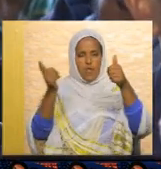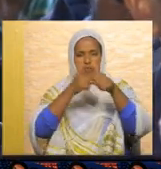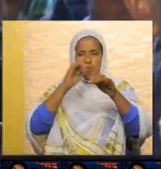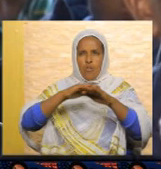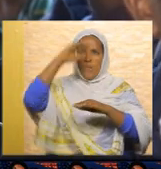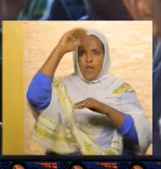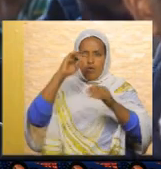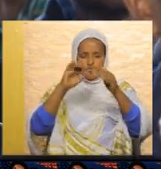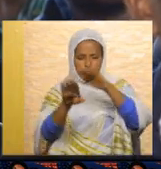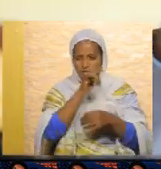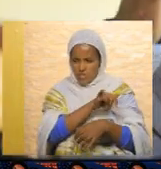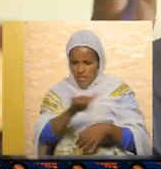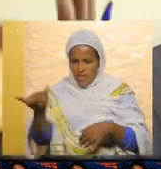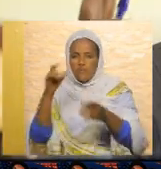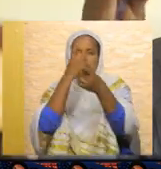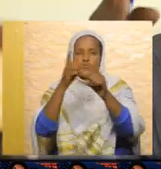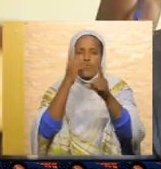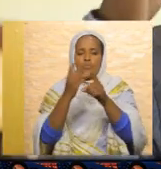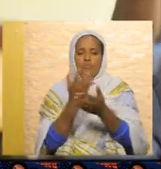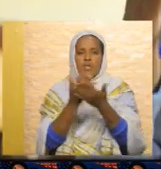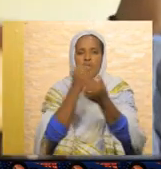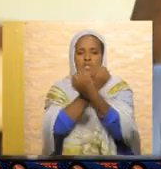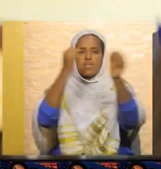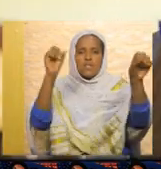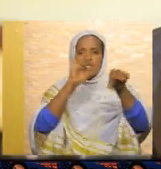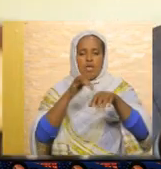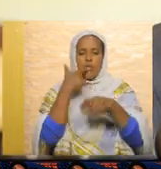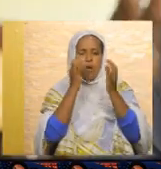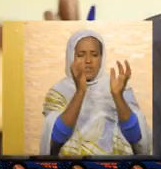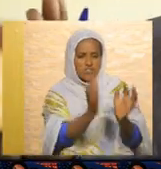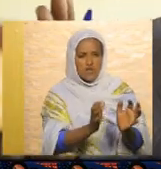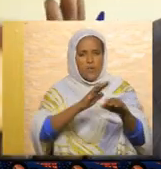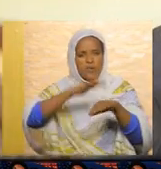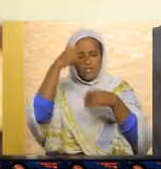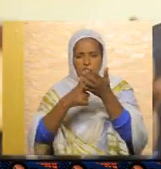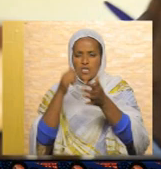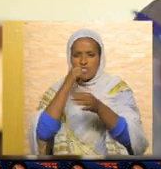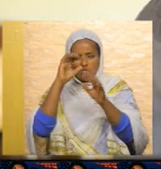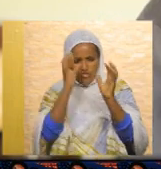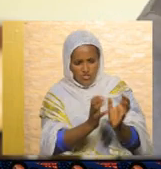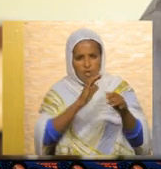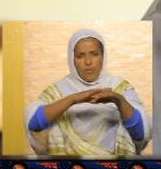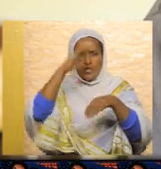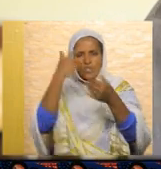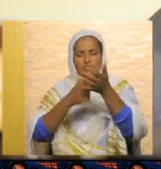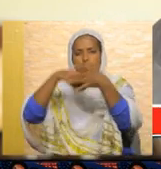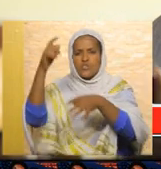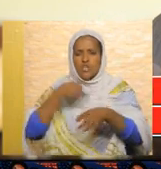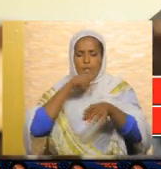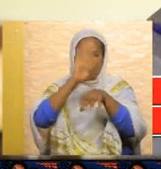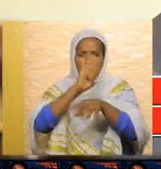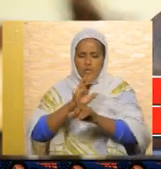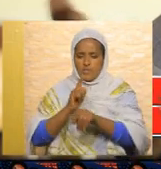አንደኛውን የበታች አያደርግ። በነገረ ድህነት ላይ ደግሞ የማን ድርሻ ይበልጣል ብለን ስናስብ የሴት ልጅ ድርሻ ይበልጣል። ከዚህ ውጪ የኛ ቤተክርስቲያን ልጅ